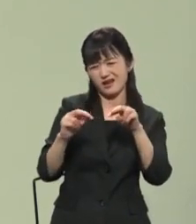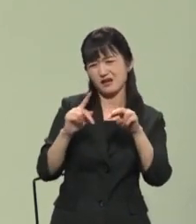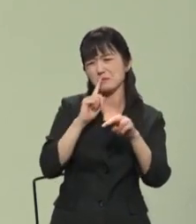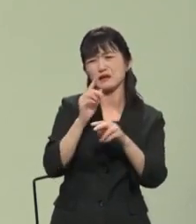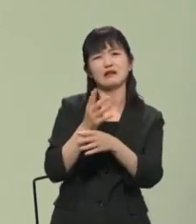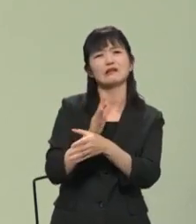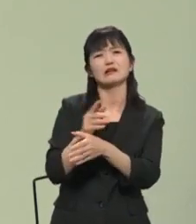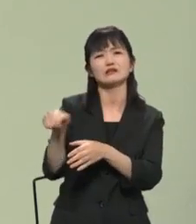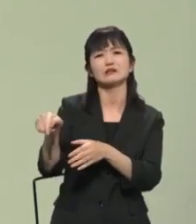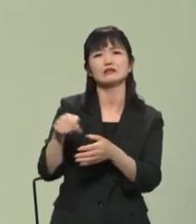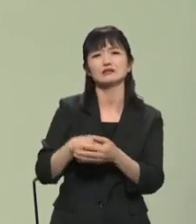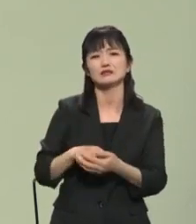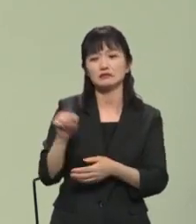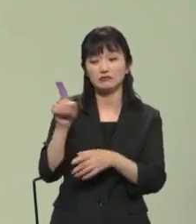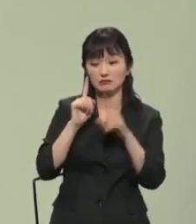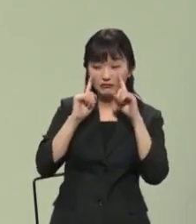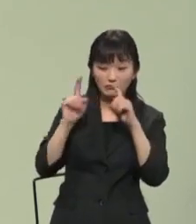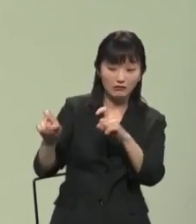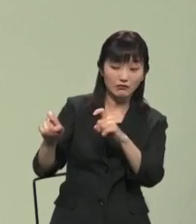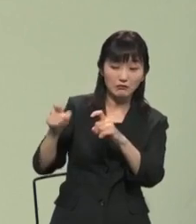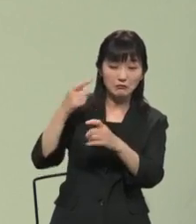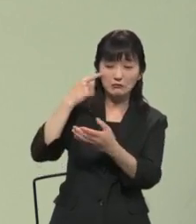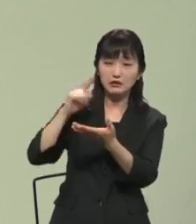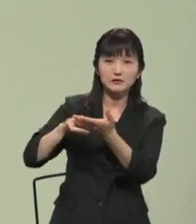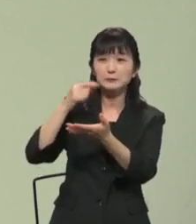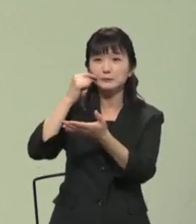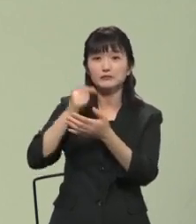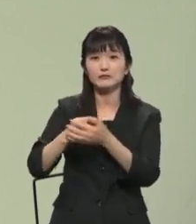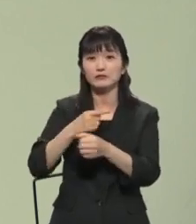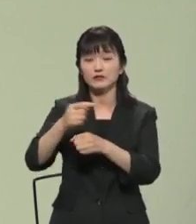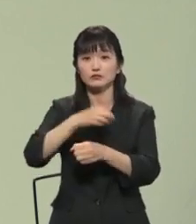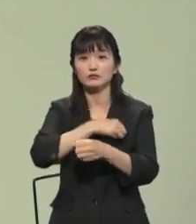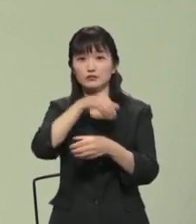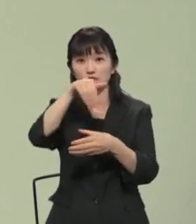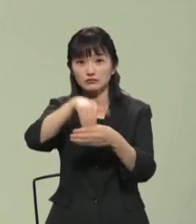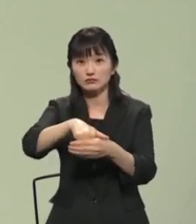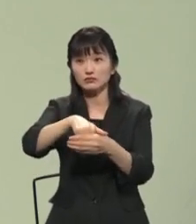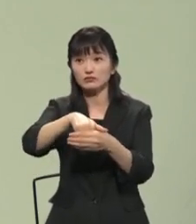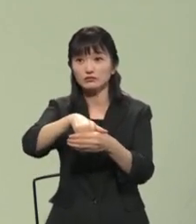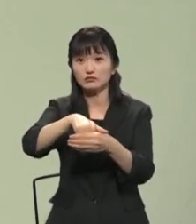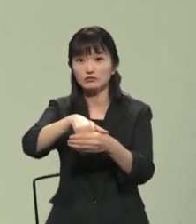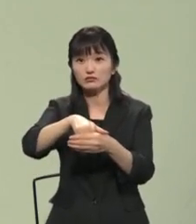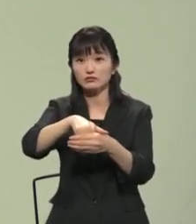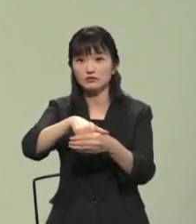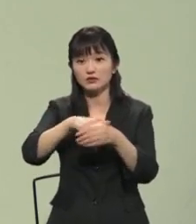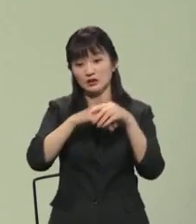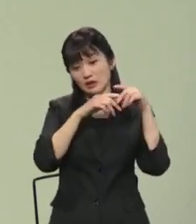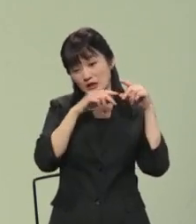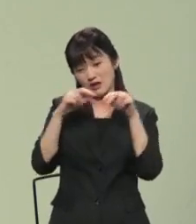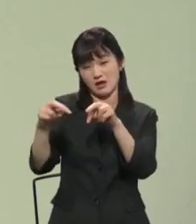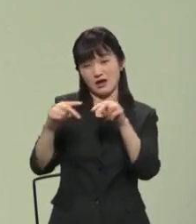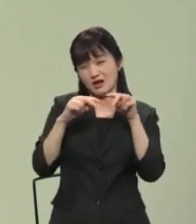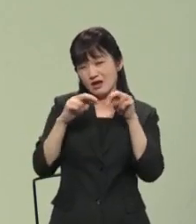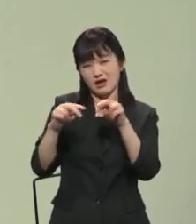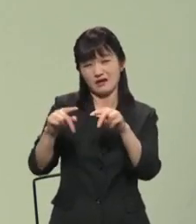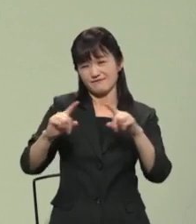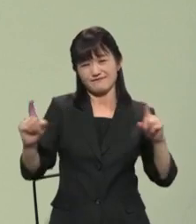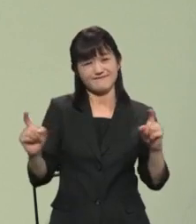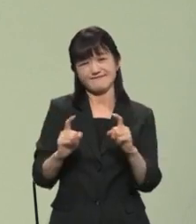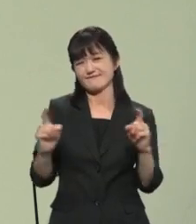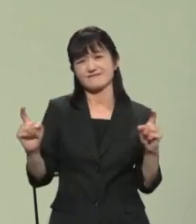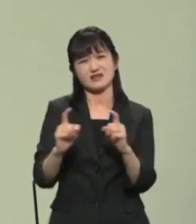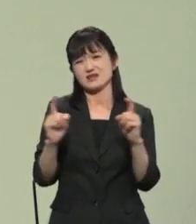어떤 의혹도 저는 밝힐 수가 없다 이렇게 되면 매년 총선까지 그냥 정쟁으로 이게 어떻게 보면